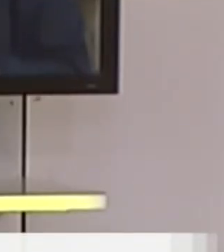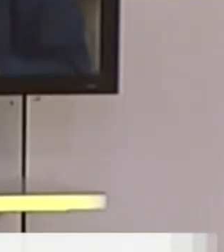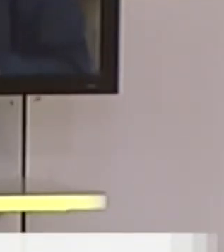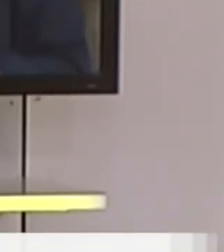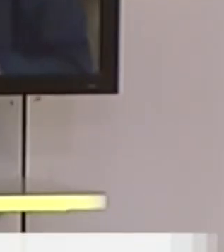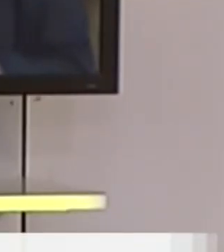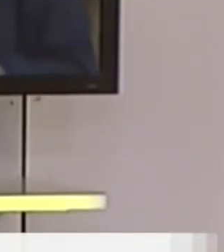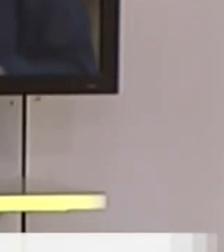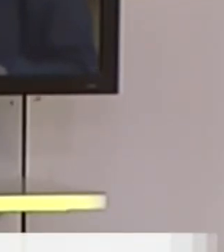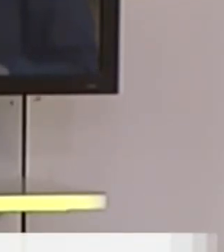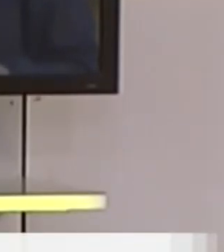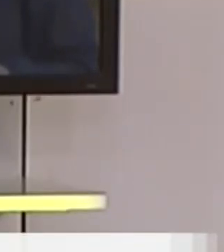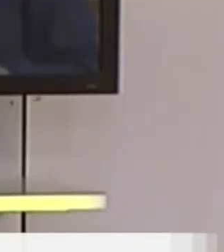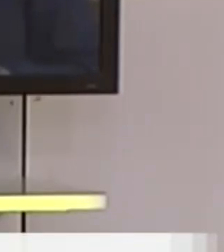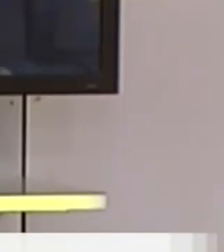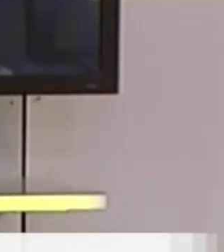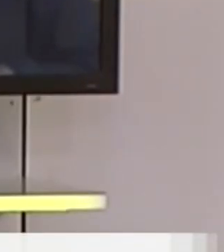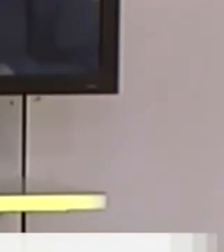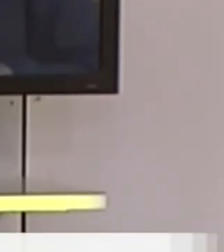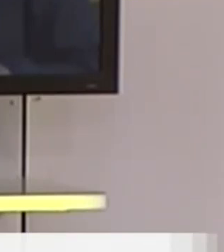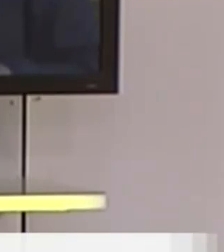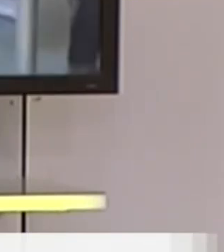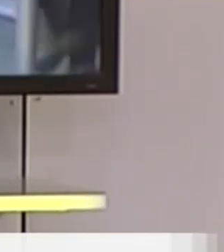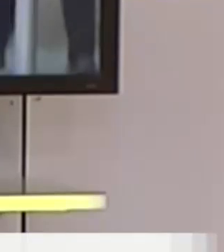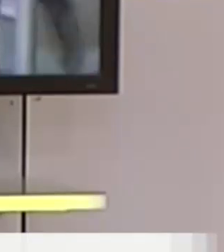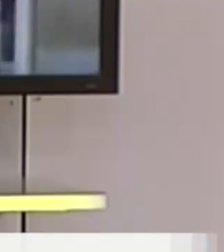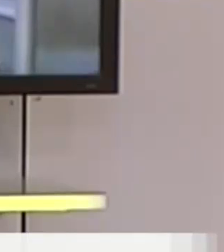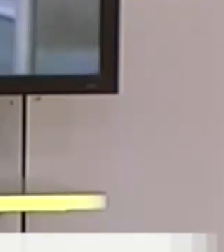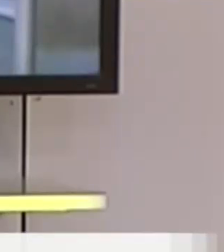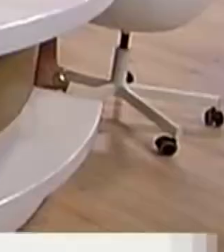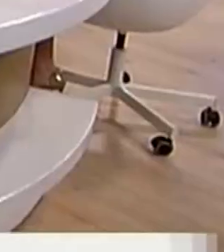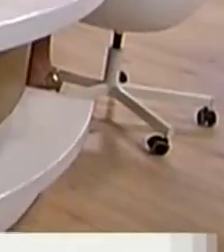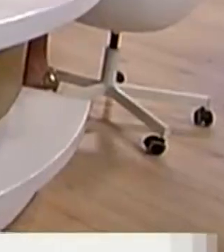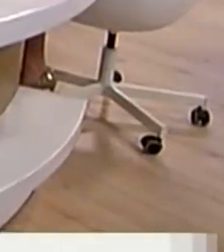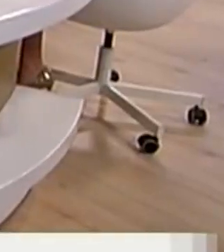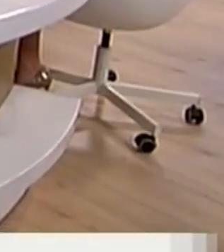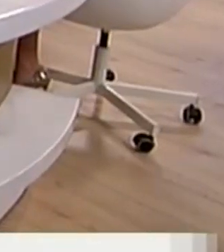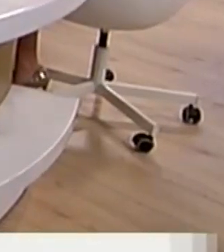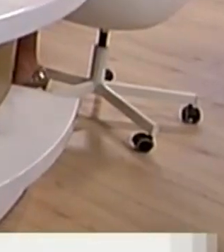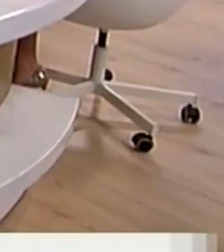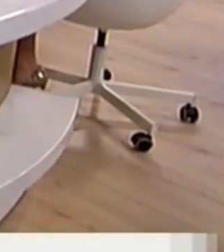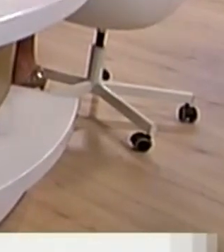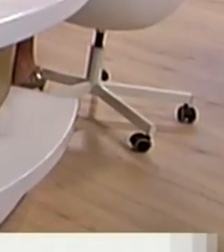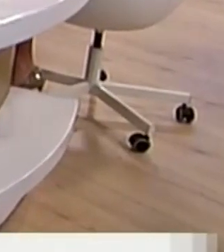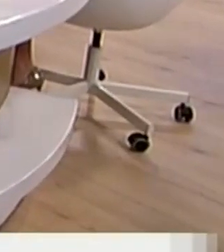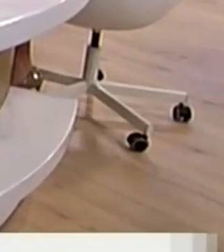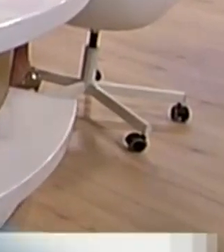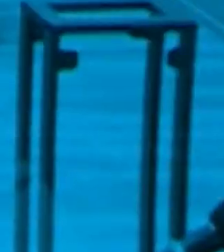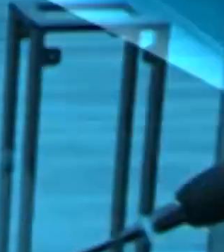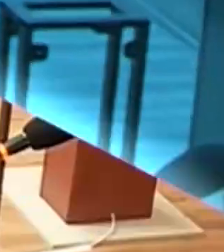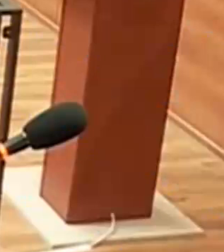като политически елит, но стимулираш държавна политика, основана на